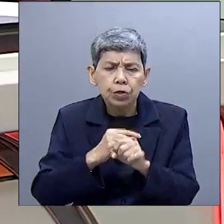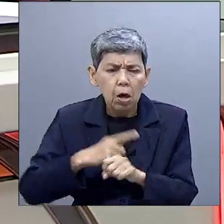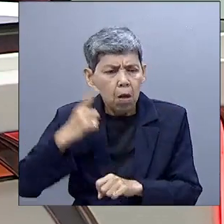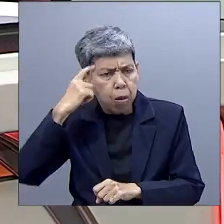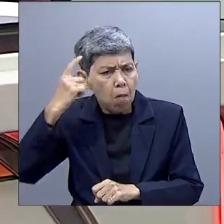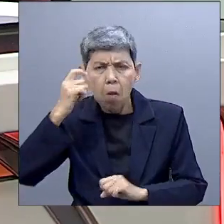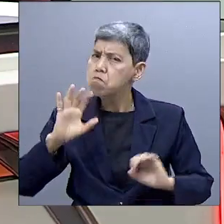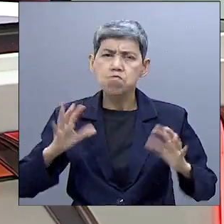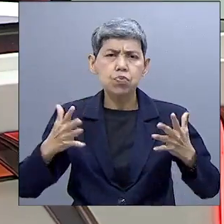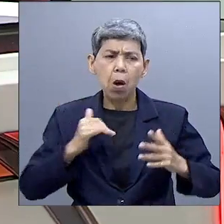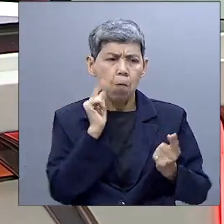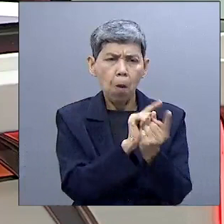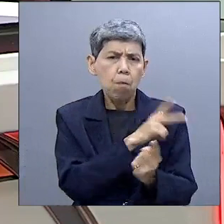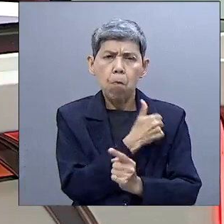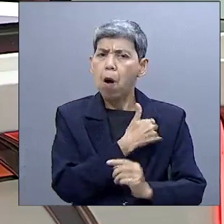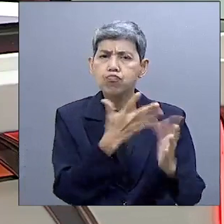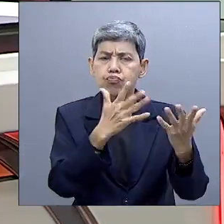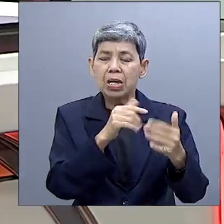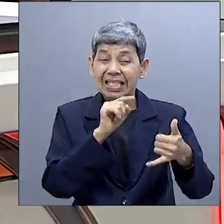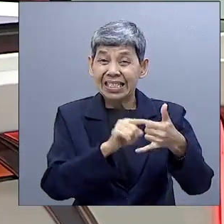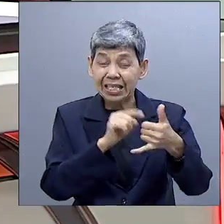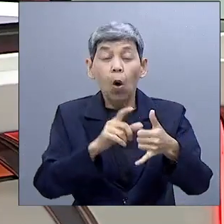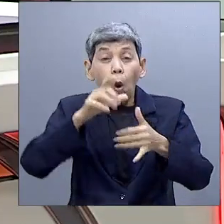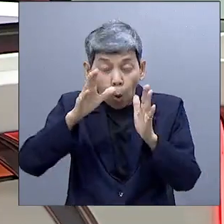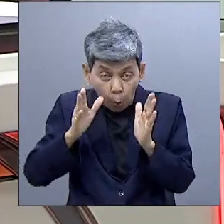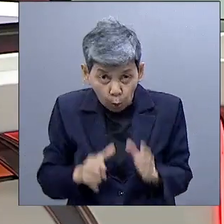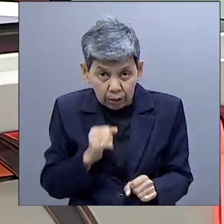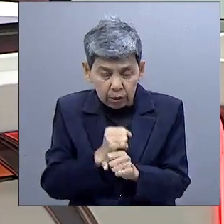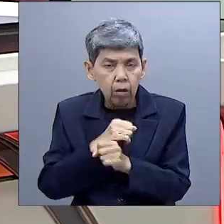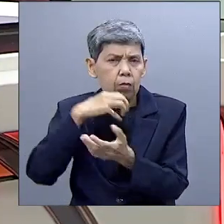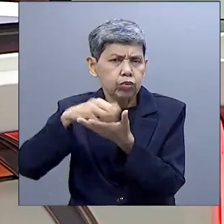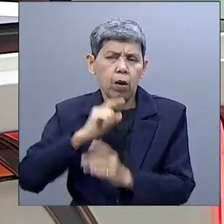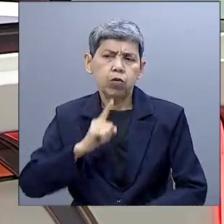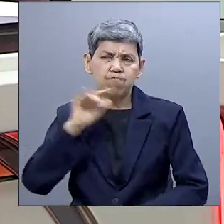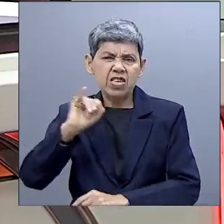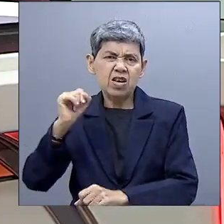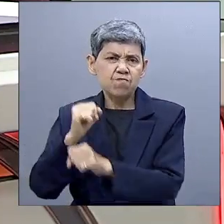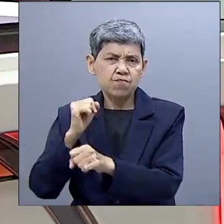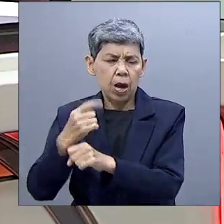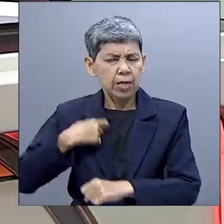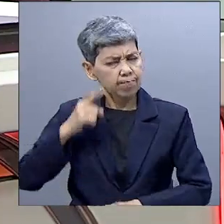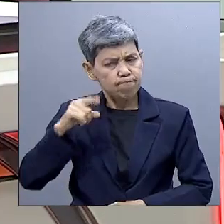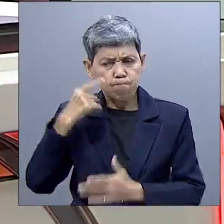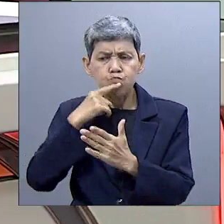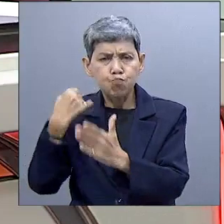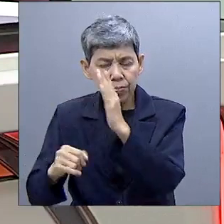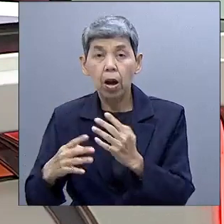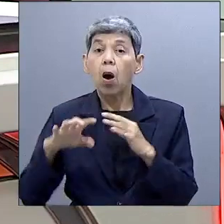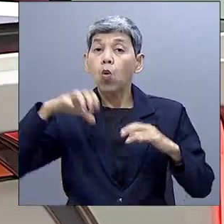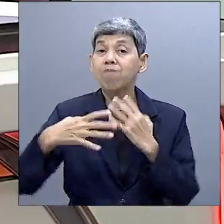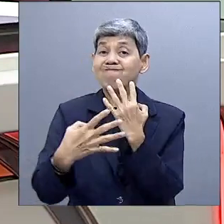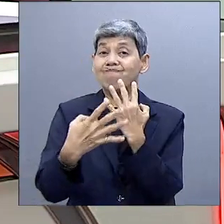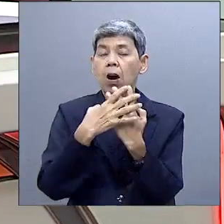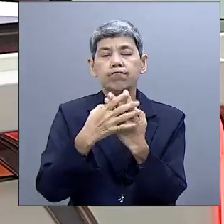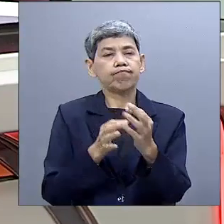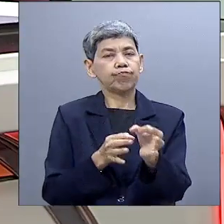อาการทางจิตเภทและจะดำเนินคดีกับคนที่ให้ข้อมูลอันเป็นเท็จในมุมมองของทนายความแต่กรมราชทัณฑ์ค่ะออก